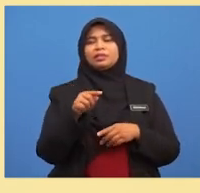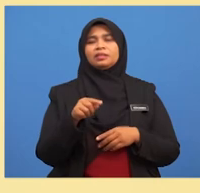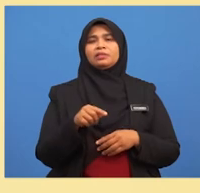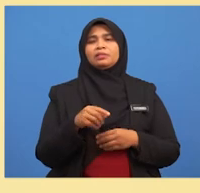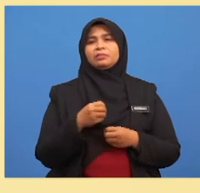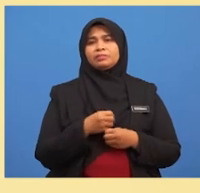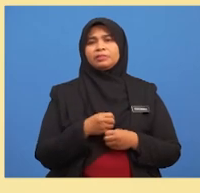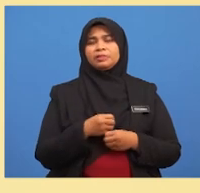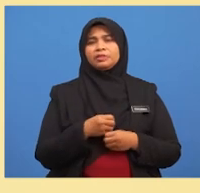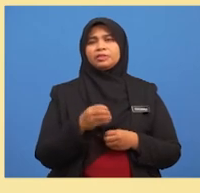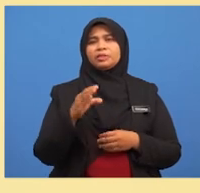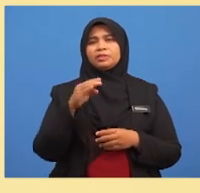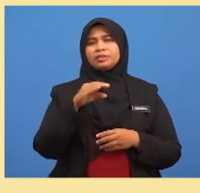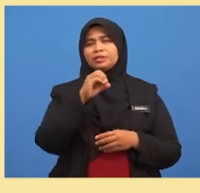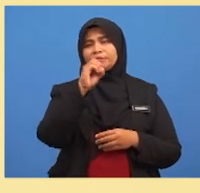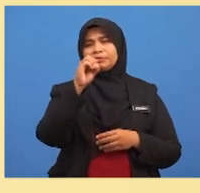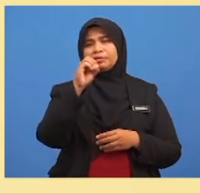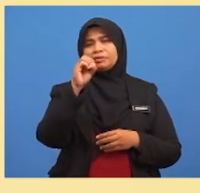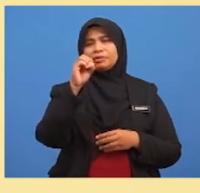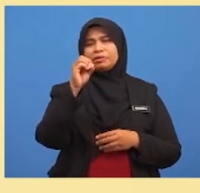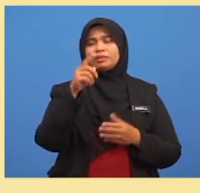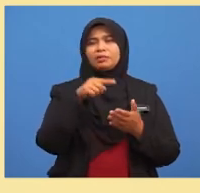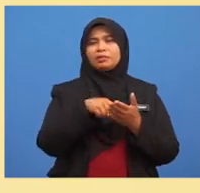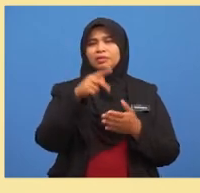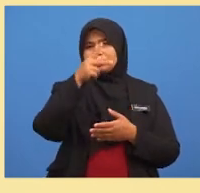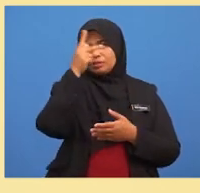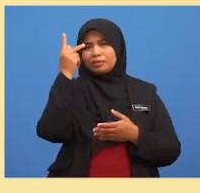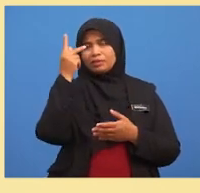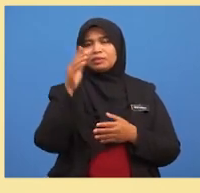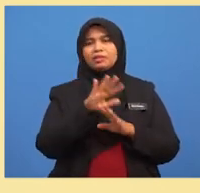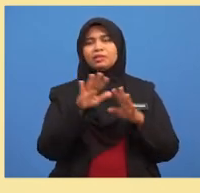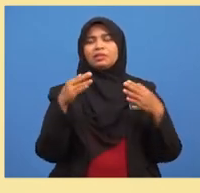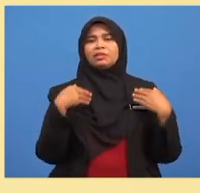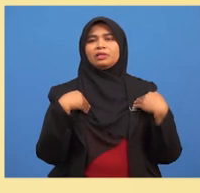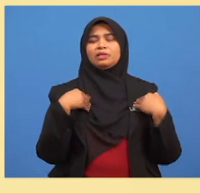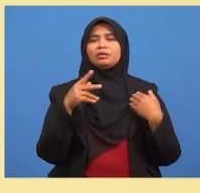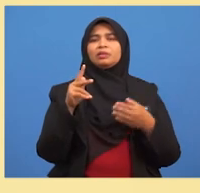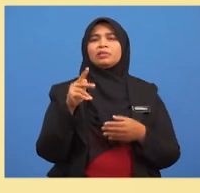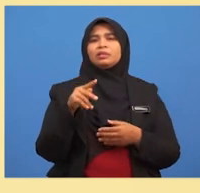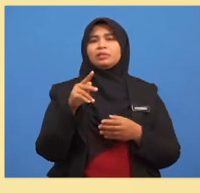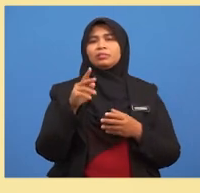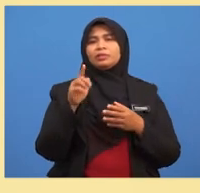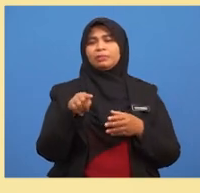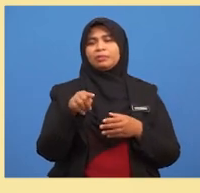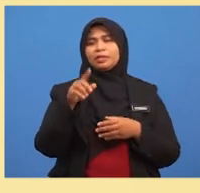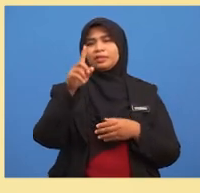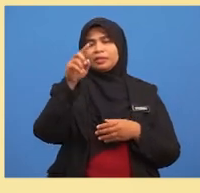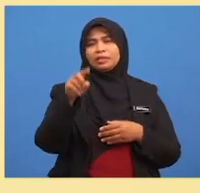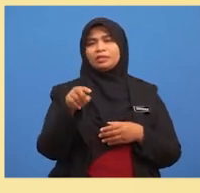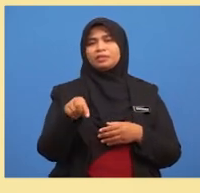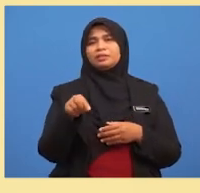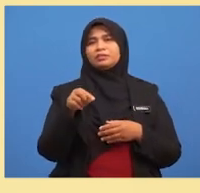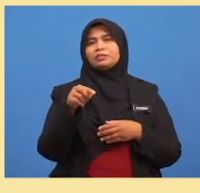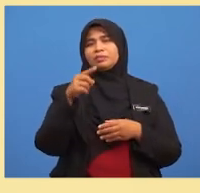ialah sifar Ini kerana tiada butang tanda seru pada papan kekunci